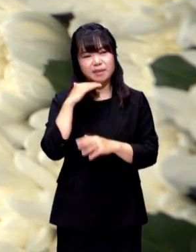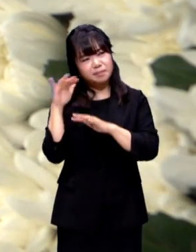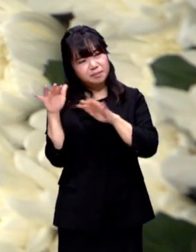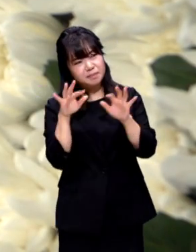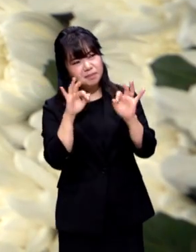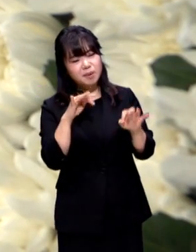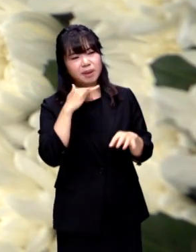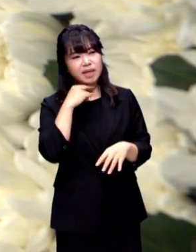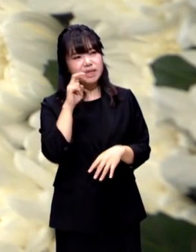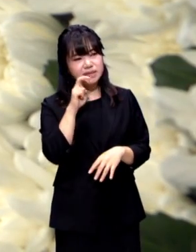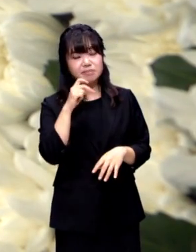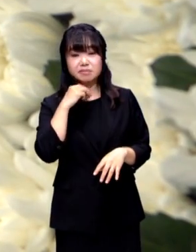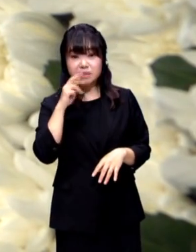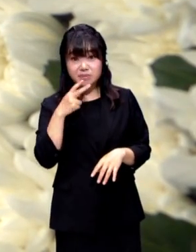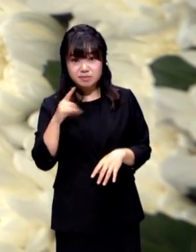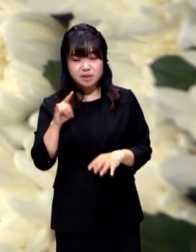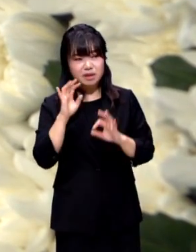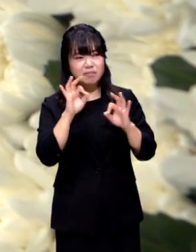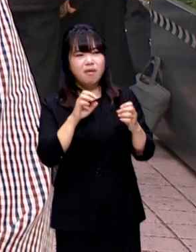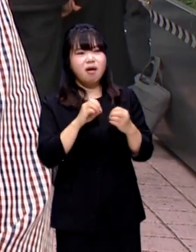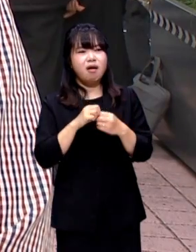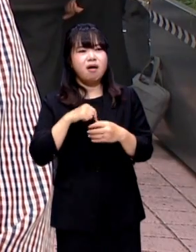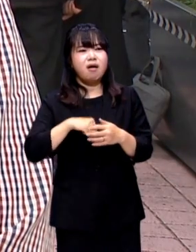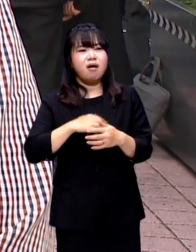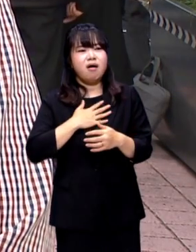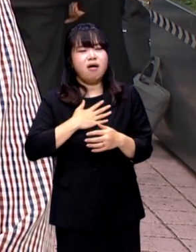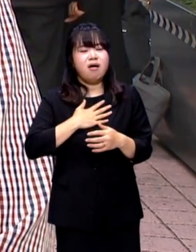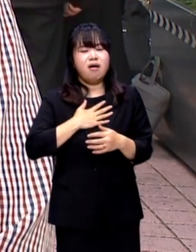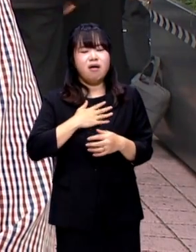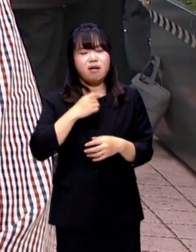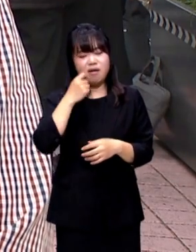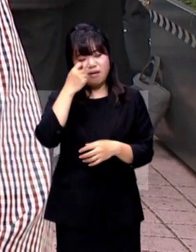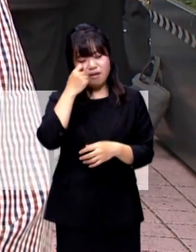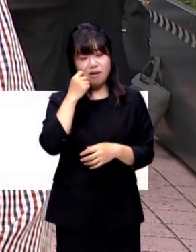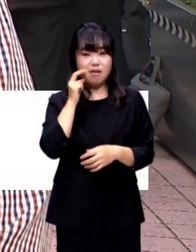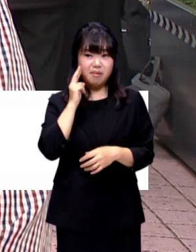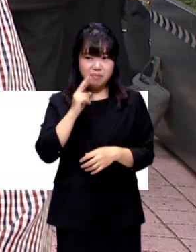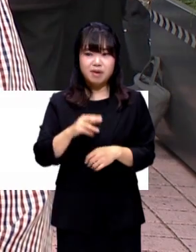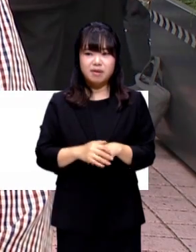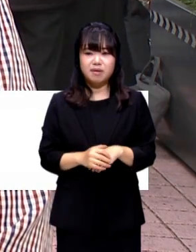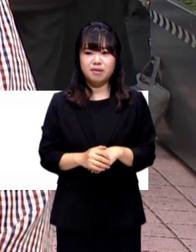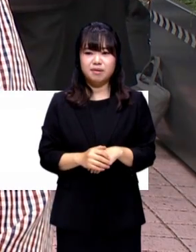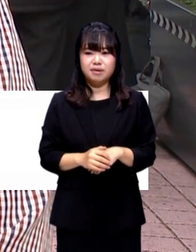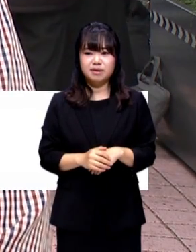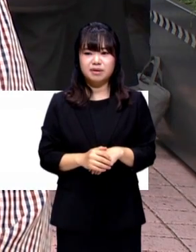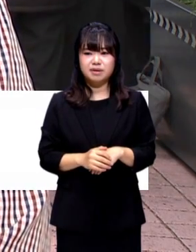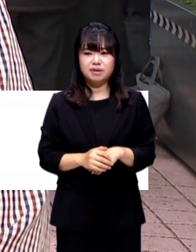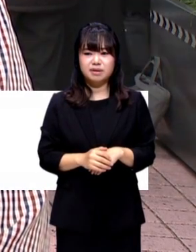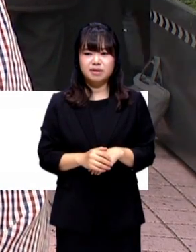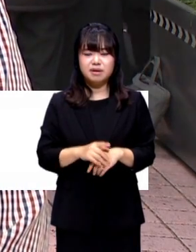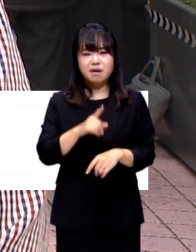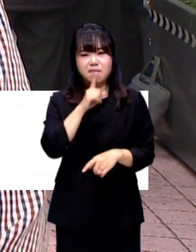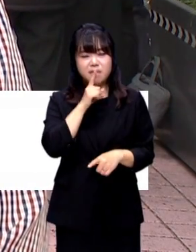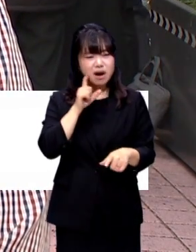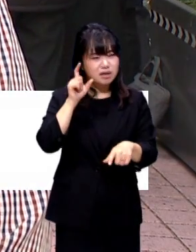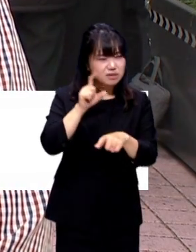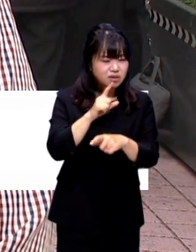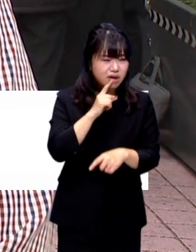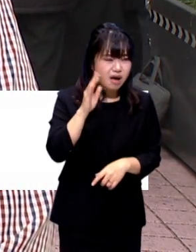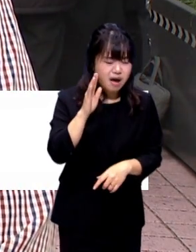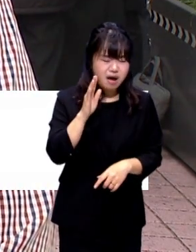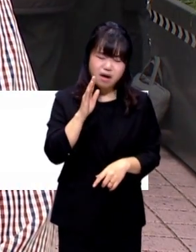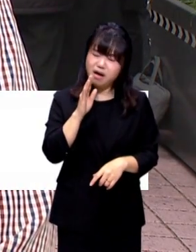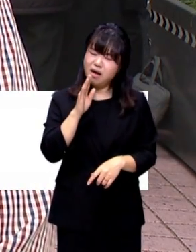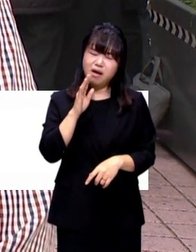청년들이 느끼는 슬픔은 남다릅니다. 뭐라 더 얘기할 만한 어떤 표현이 있을까 싶을 정도로